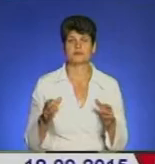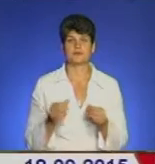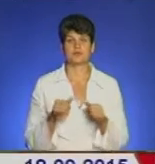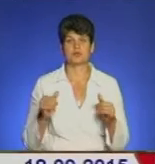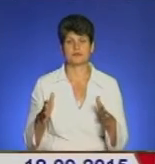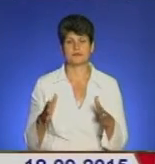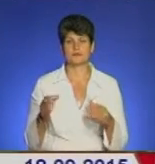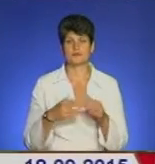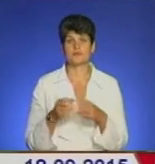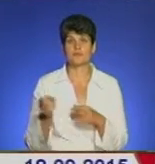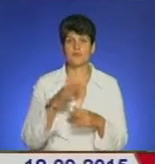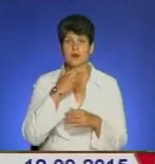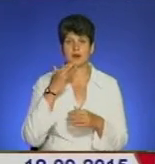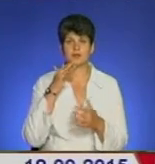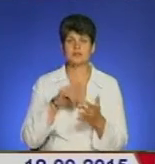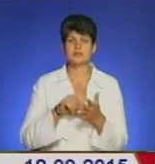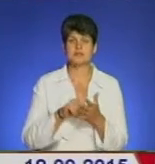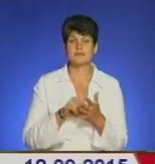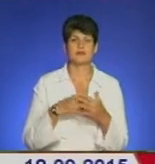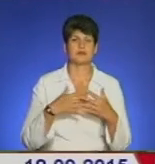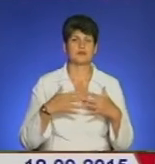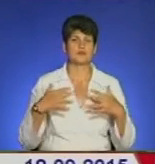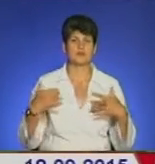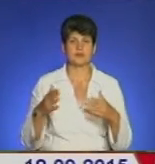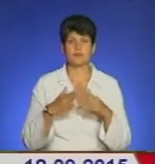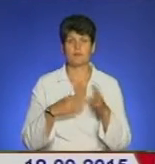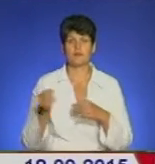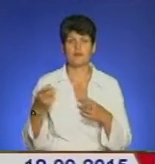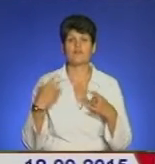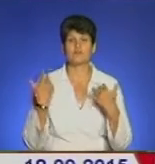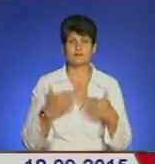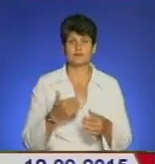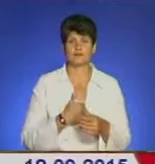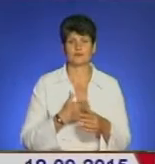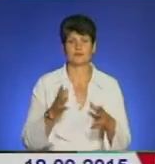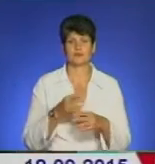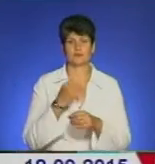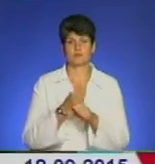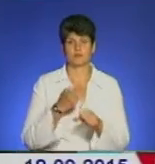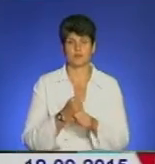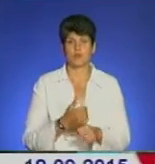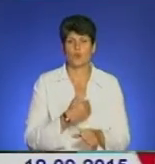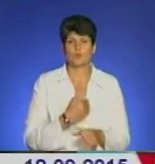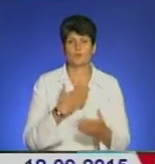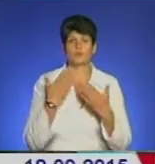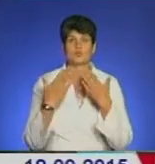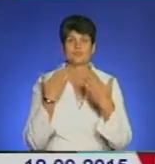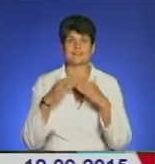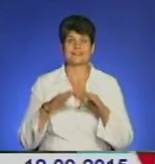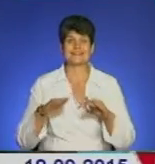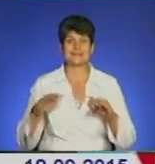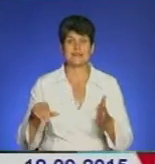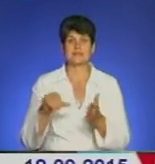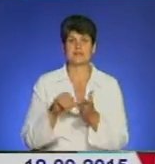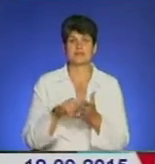професій. Багато представників найрізноманітніших професій уже зголосилися до співпраці. Охочі поспілкуватися з дітьми і